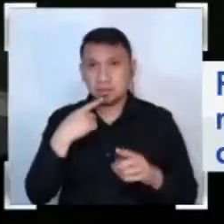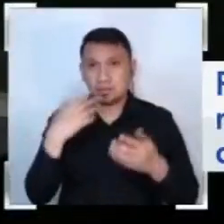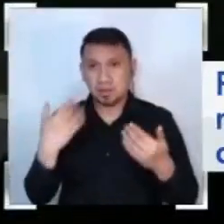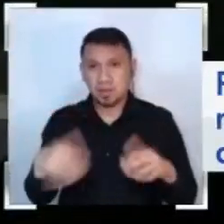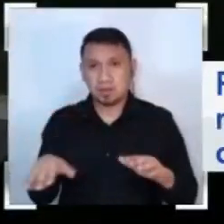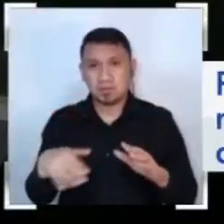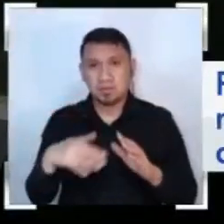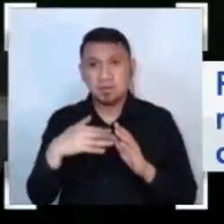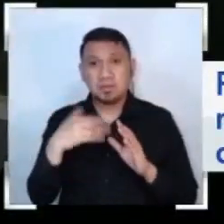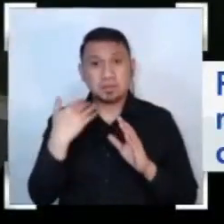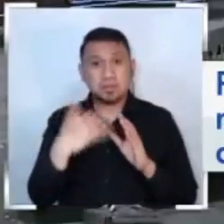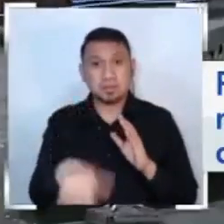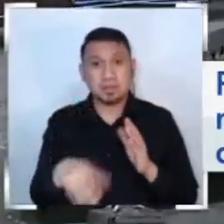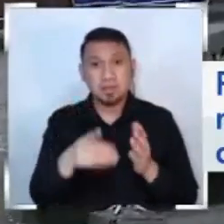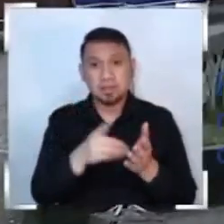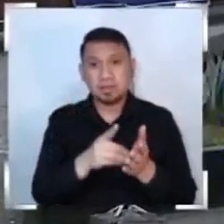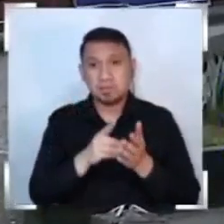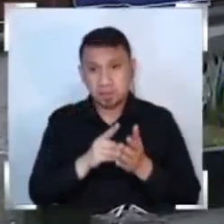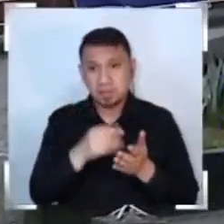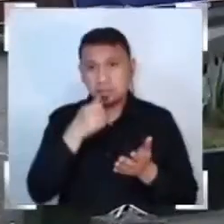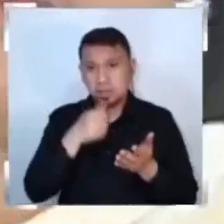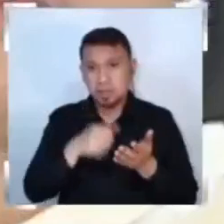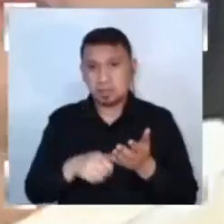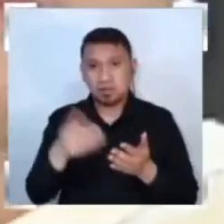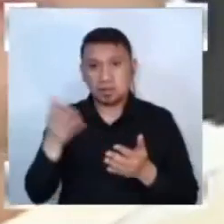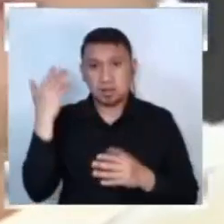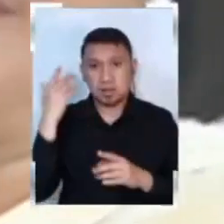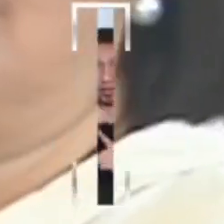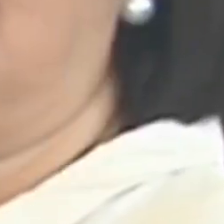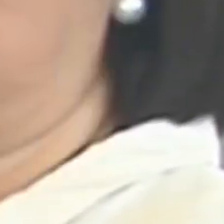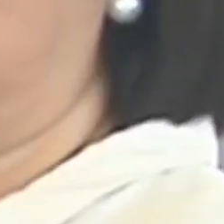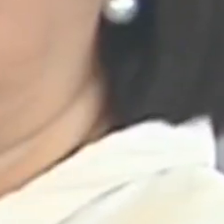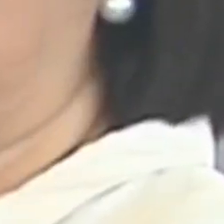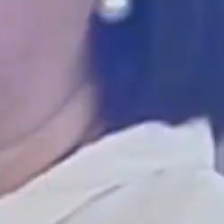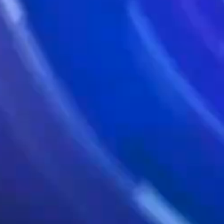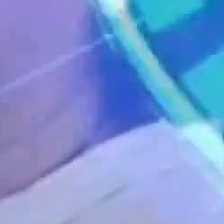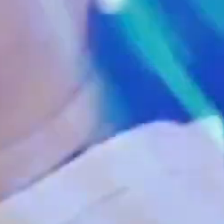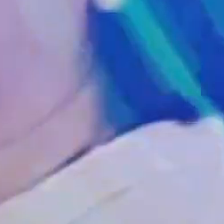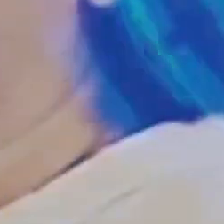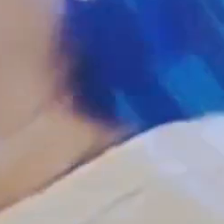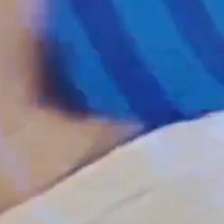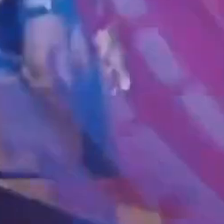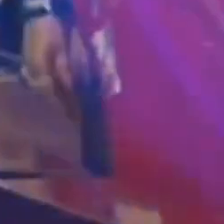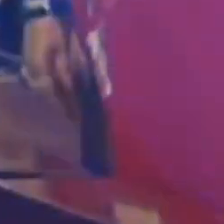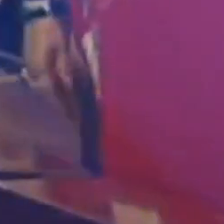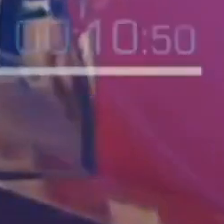letter sa mga Marcos noong Disyembre. Ako si Salima Refran, ang inyong saksi